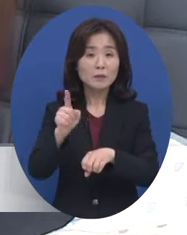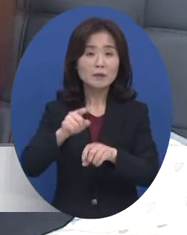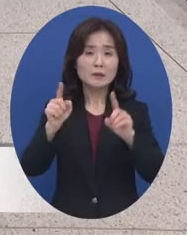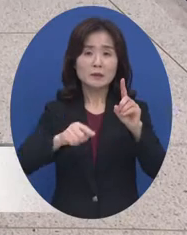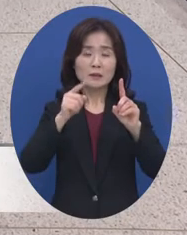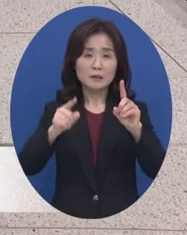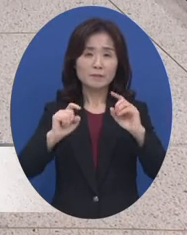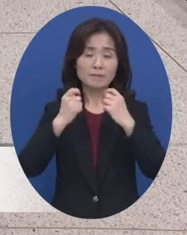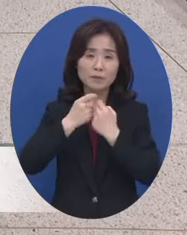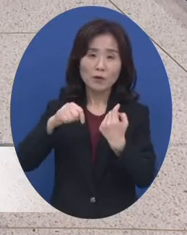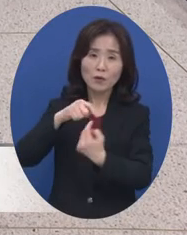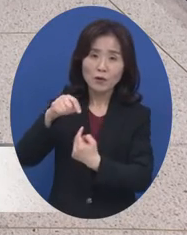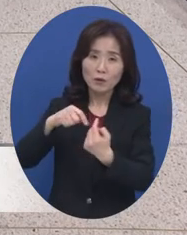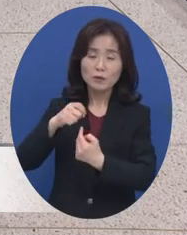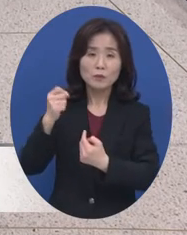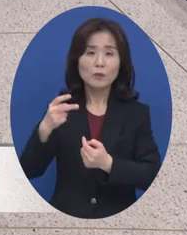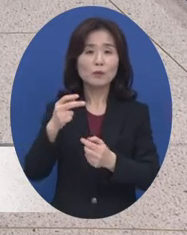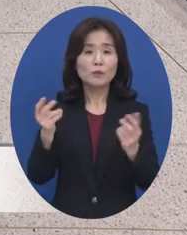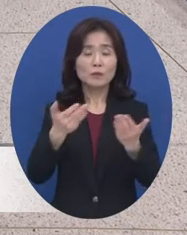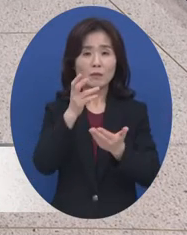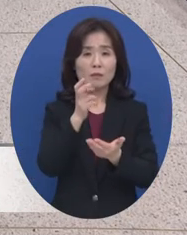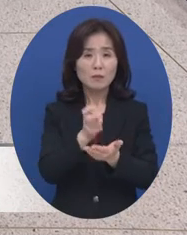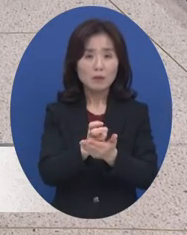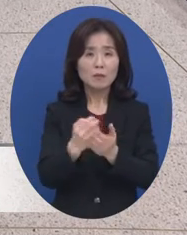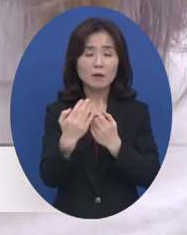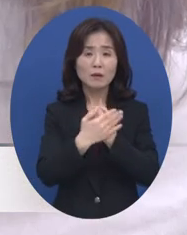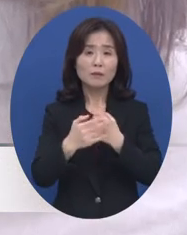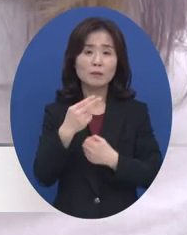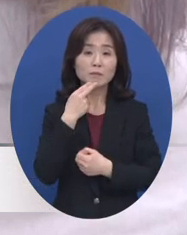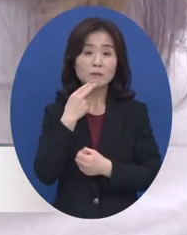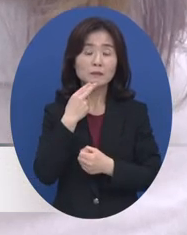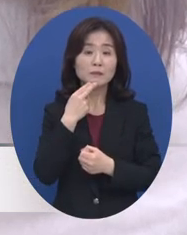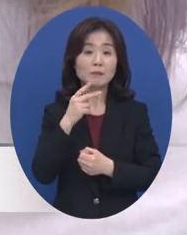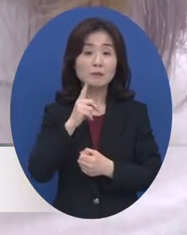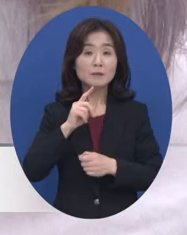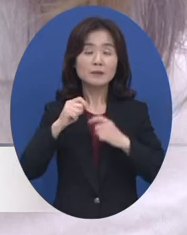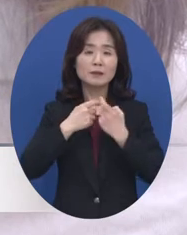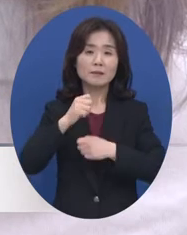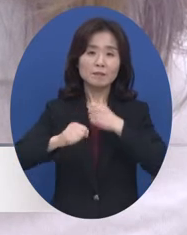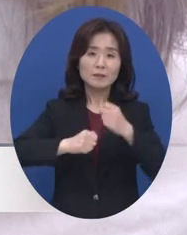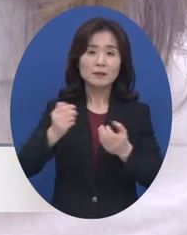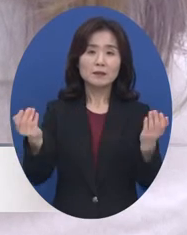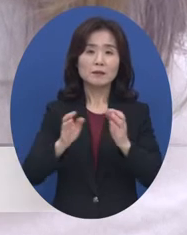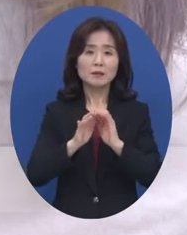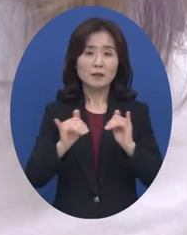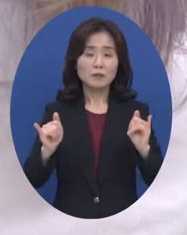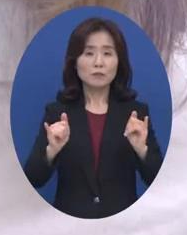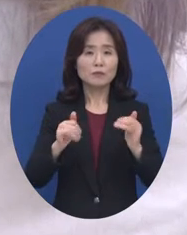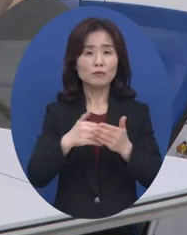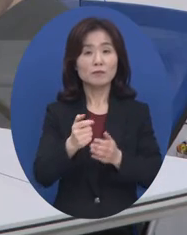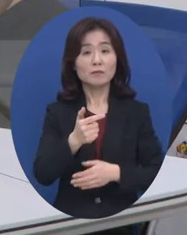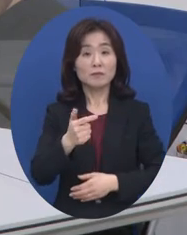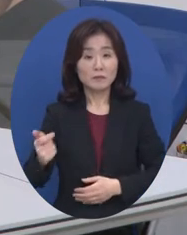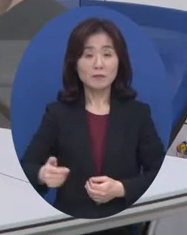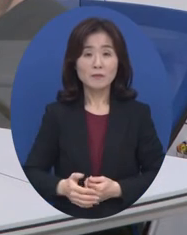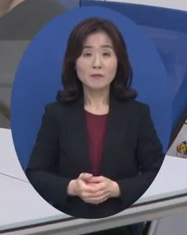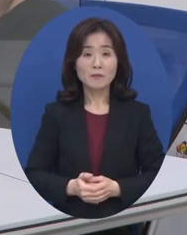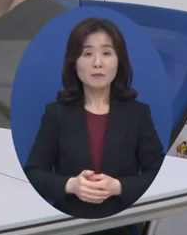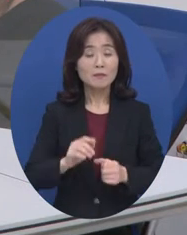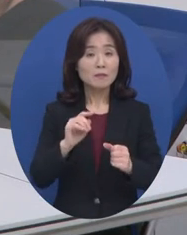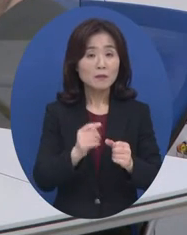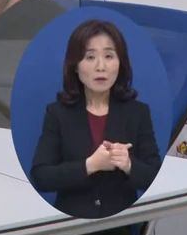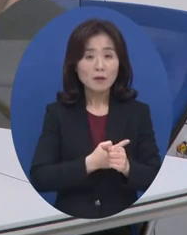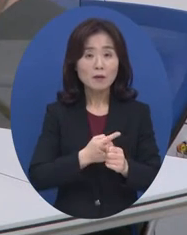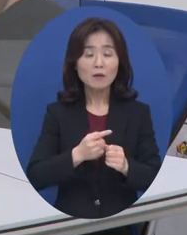자영업자나 노동법에 적용을 받지 못하는 이른바 프리랜서 가 많은 상황 이렇다보니